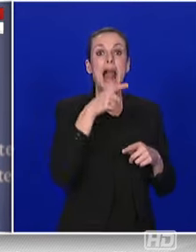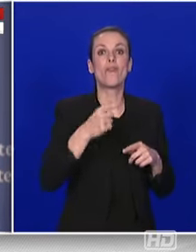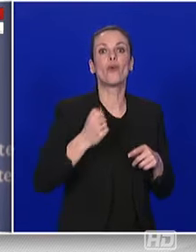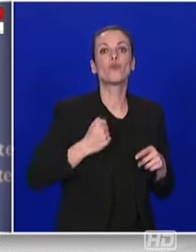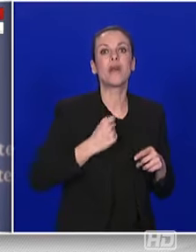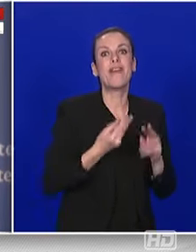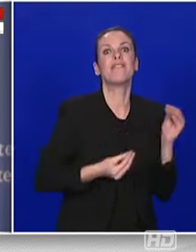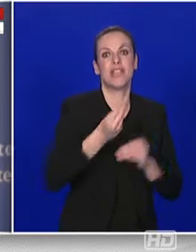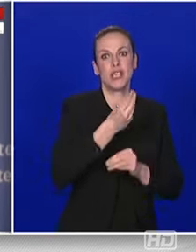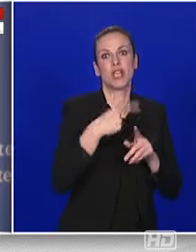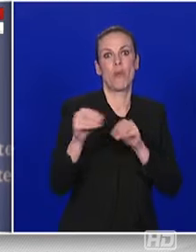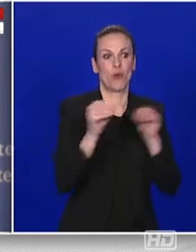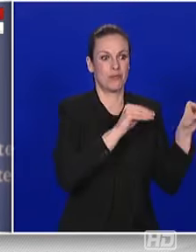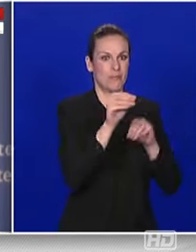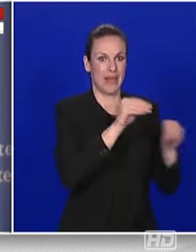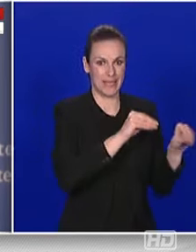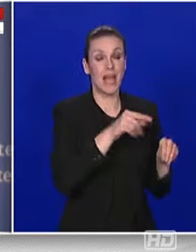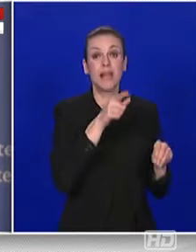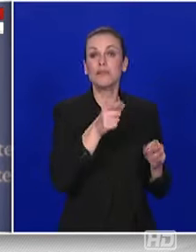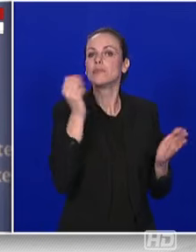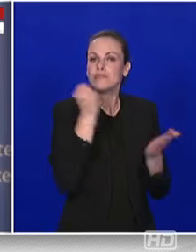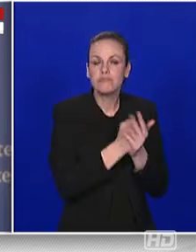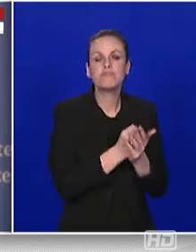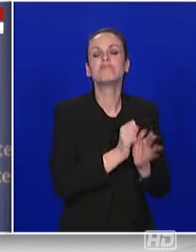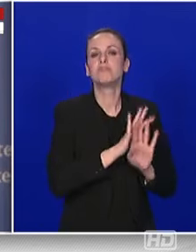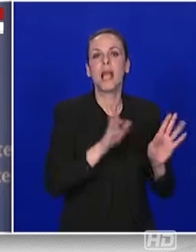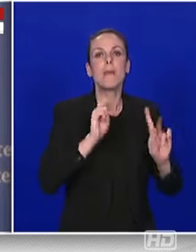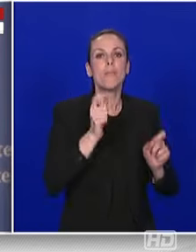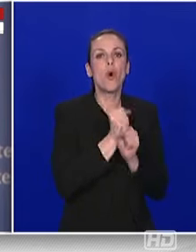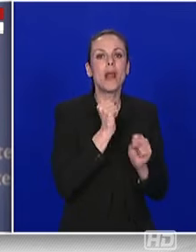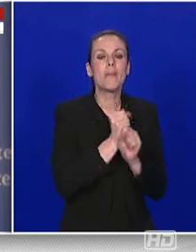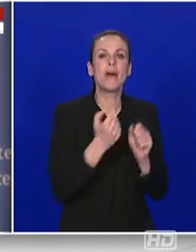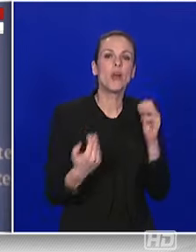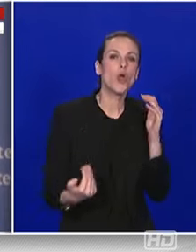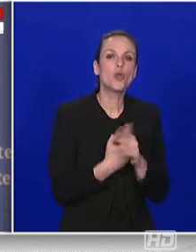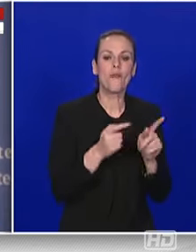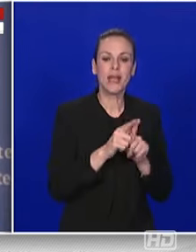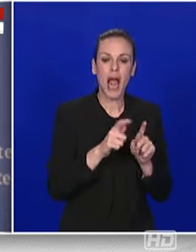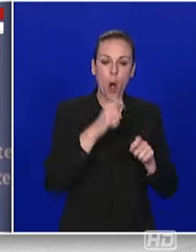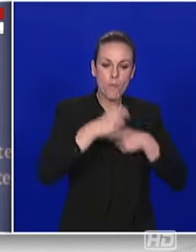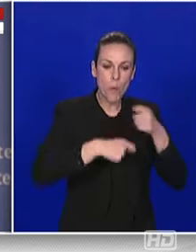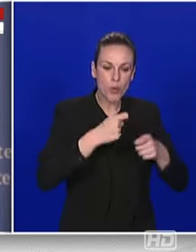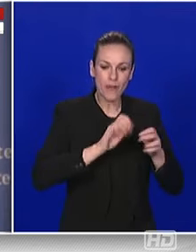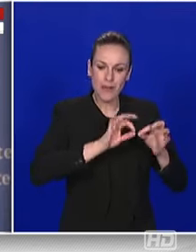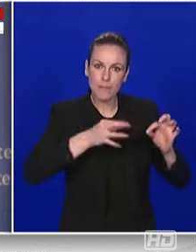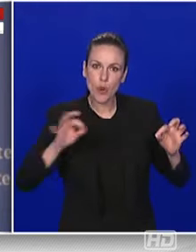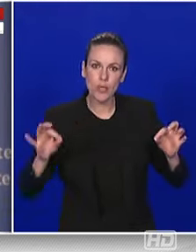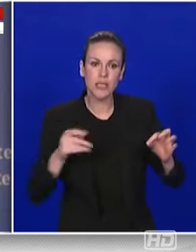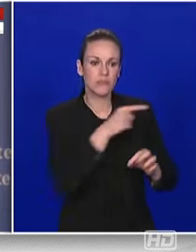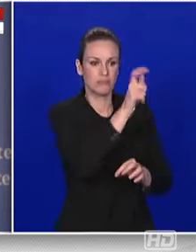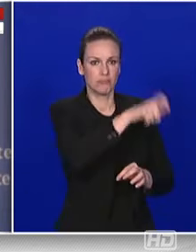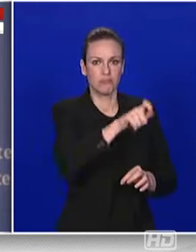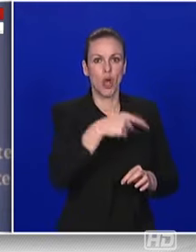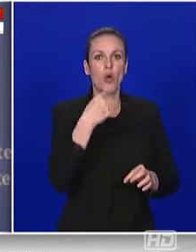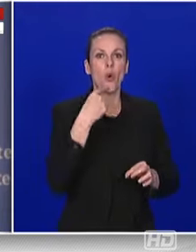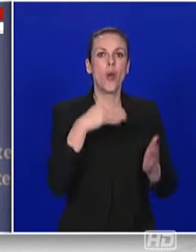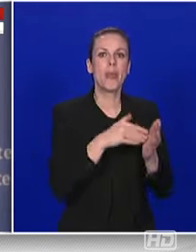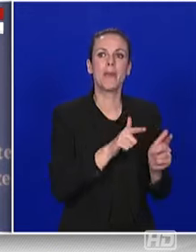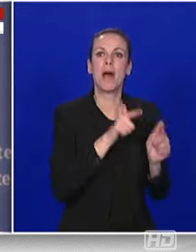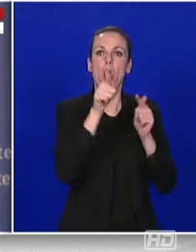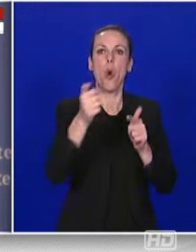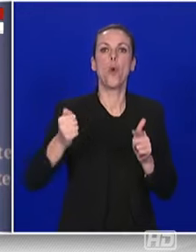jednostavno potvrđuje činjenicu da moramo ustrojiti jedan novi poslovni proces oko bolesnika koji su bili predviđeni za